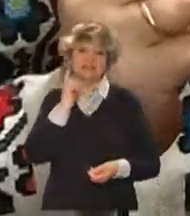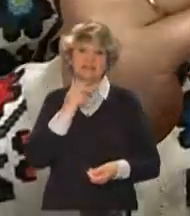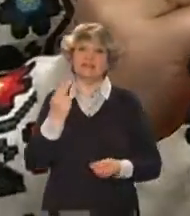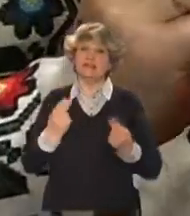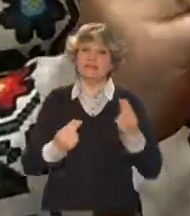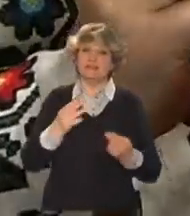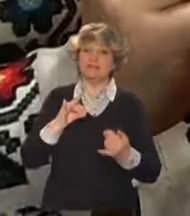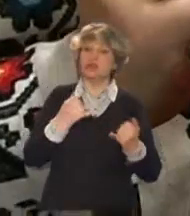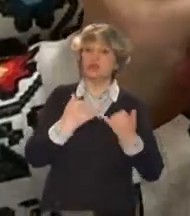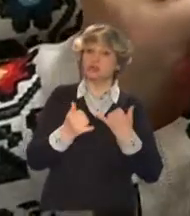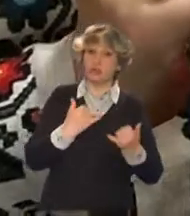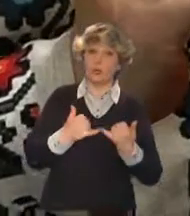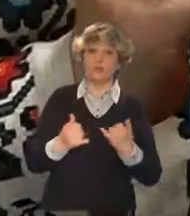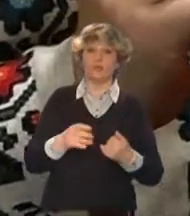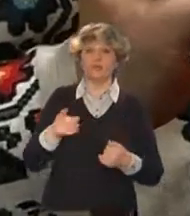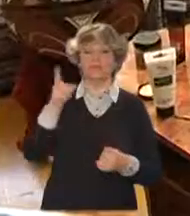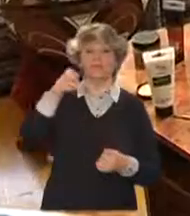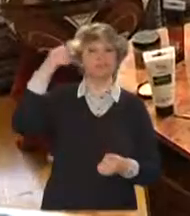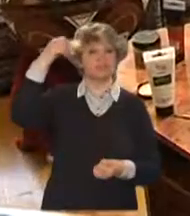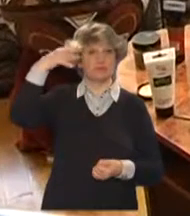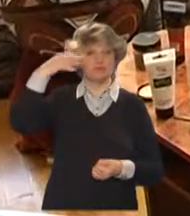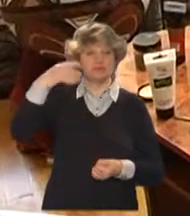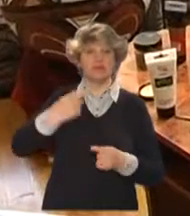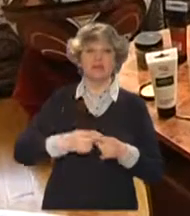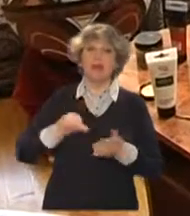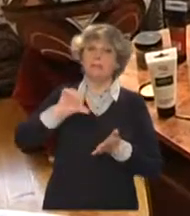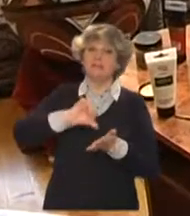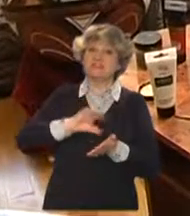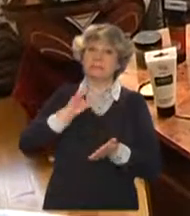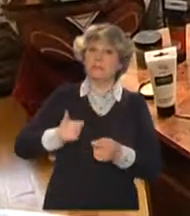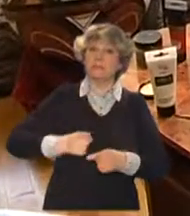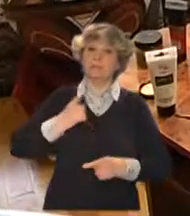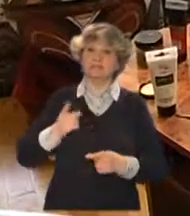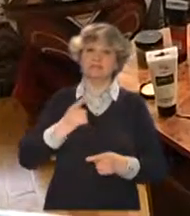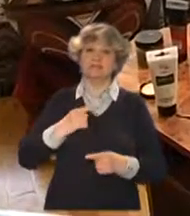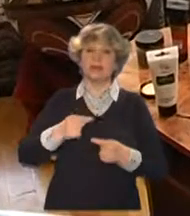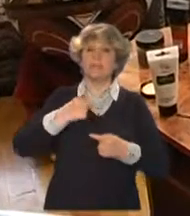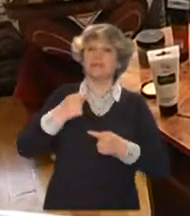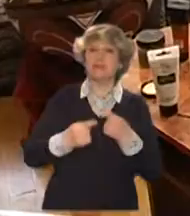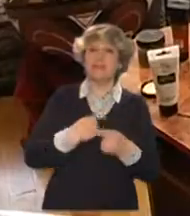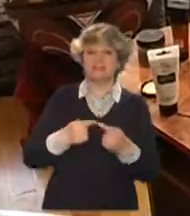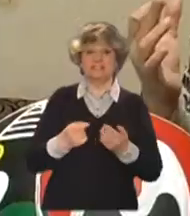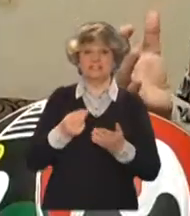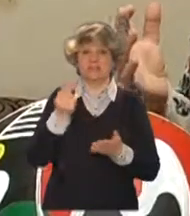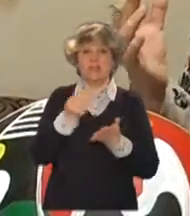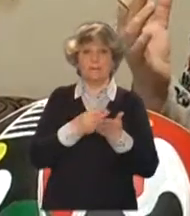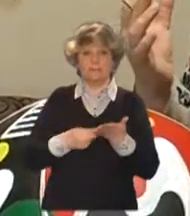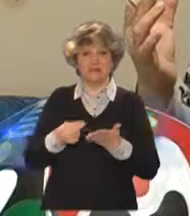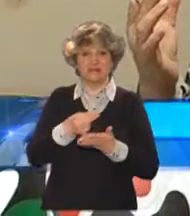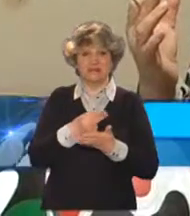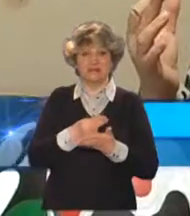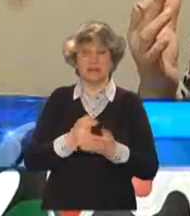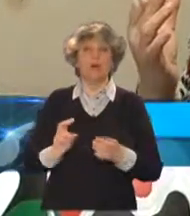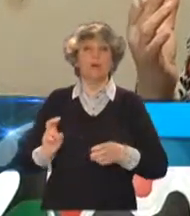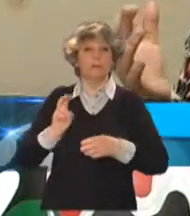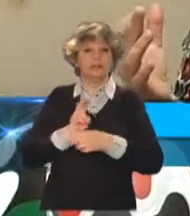весни та жовтому – кольору сонця. Представлятимуть її майстрині у номінації «Традиційна писанка». Прийшла до галереї